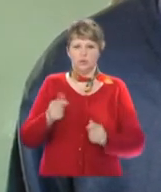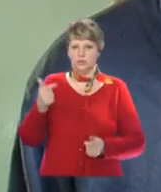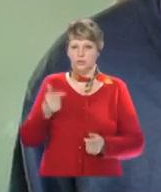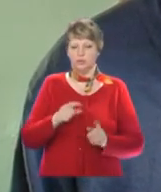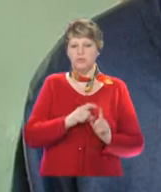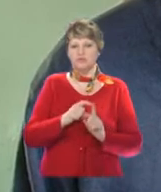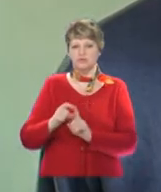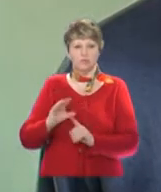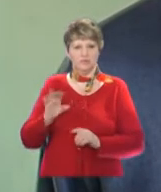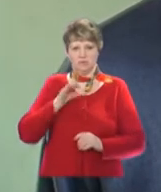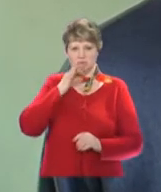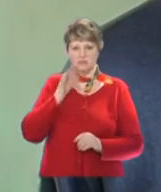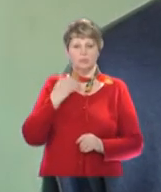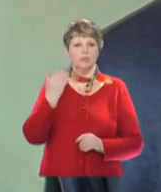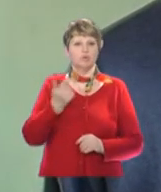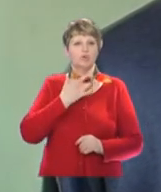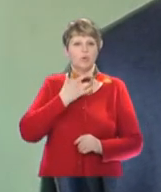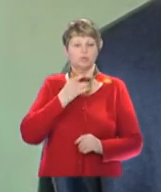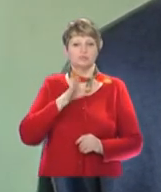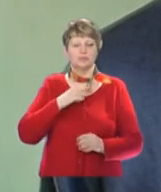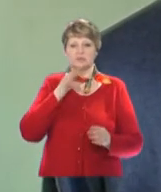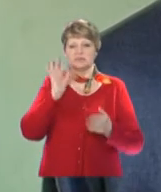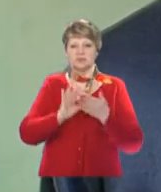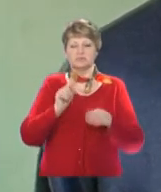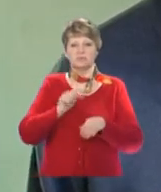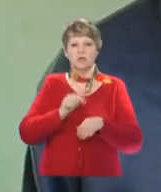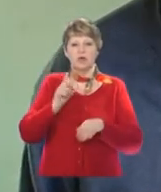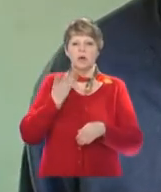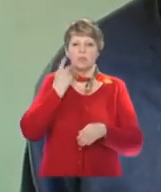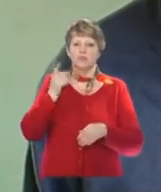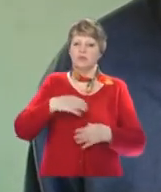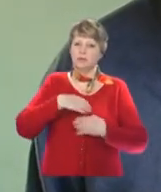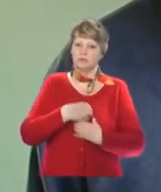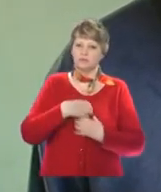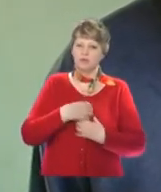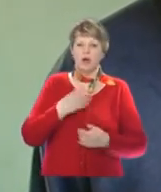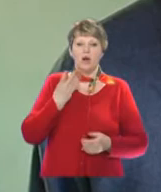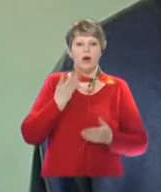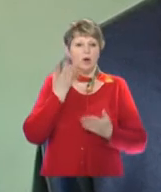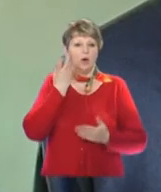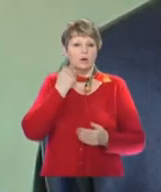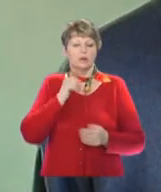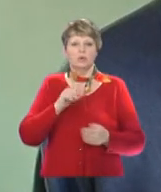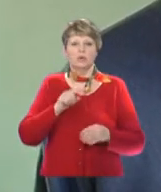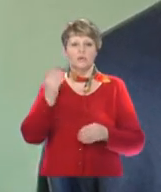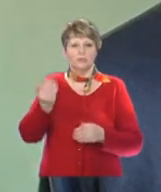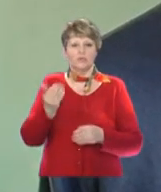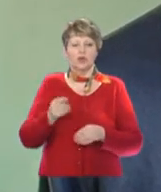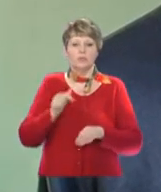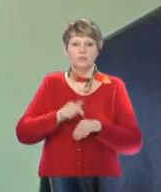слова не скаже. По її голосу було видно, що вона була засмучена, але коли відчула нашу